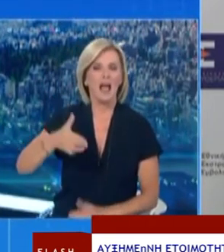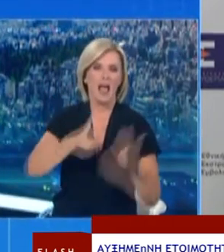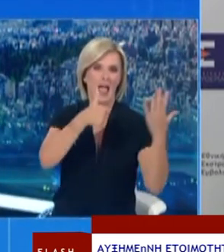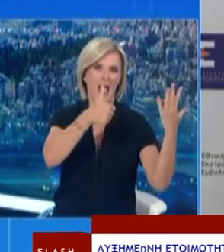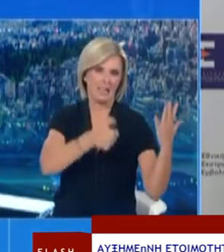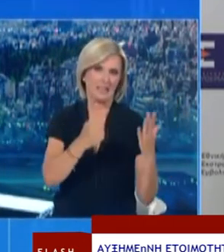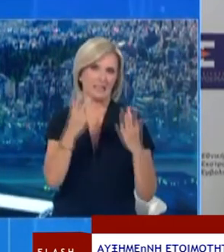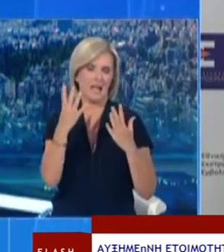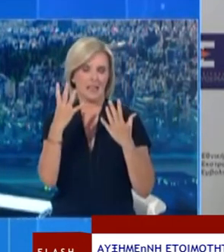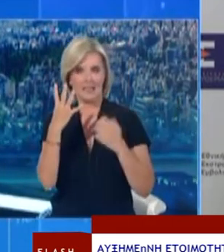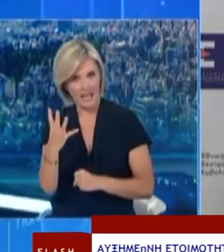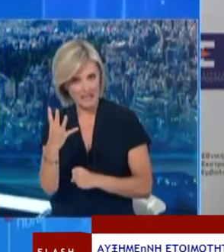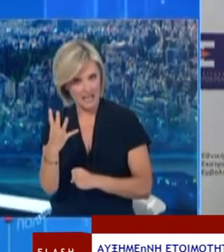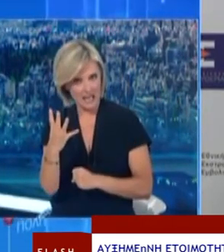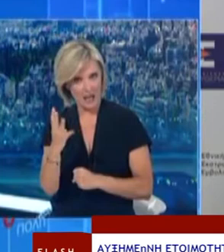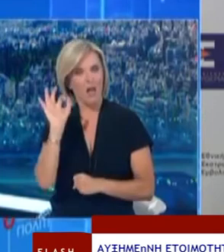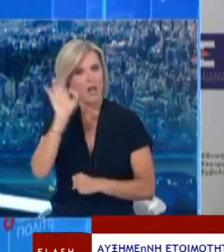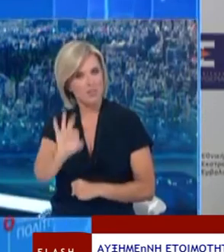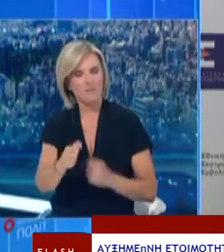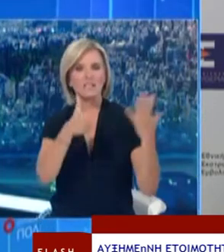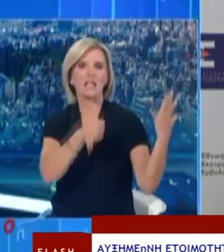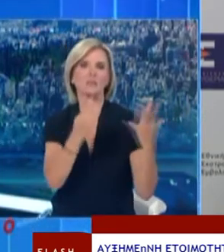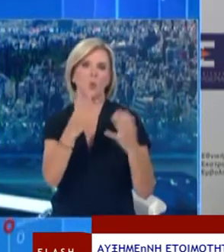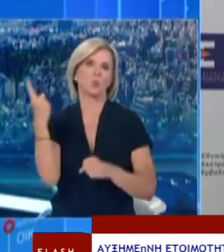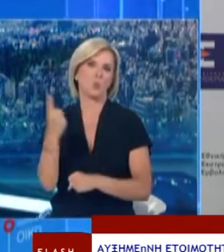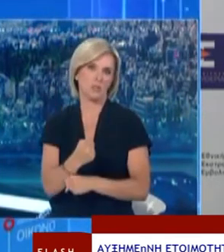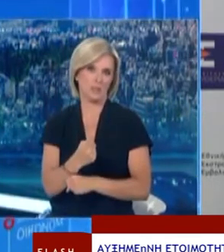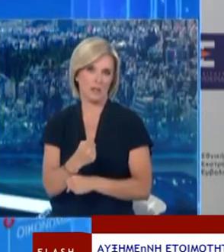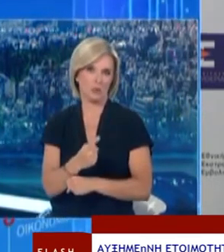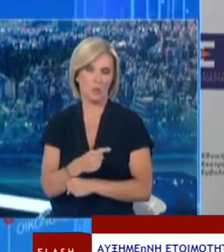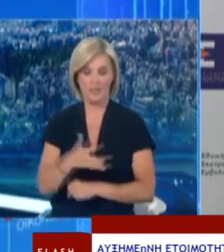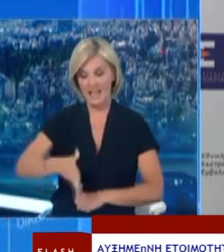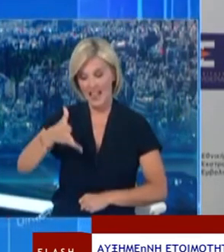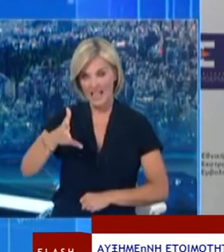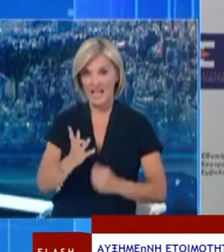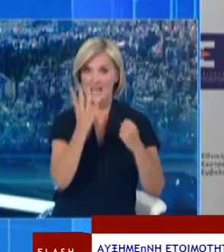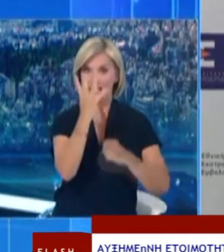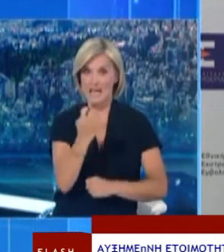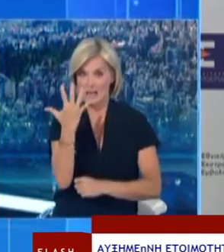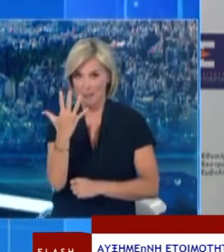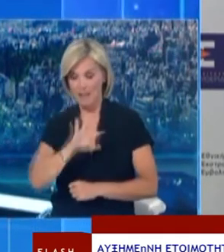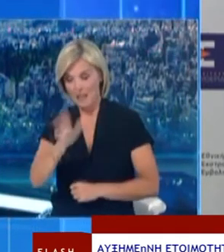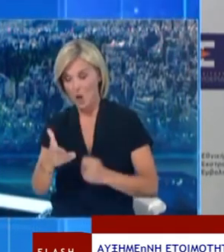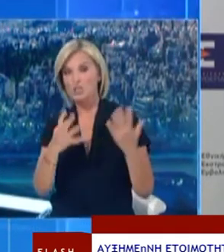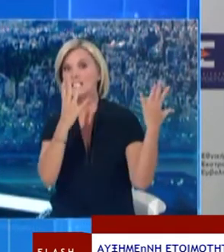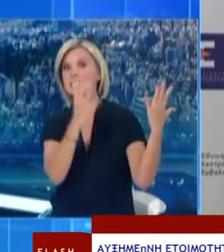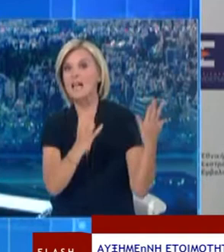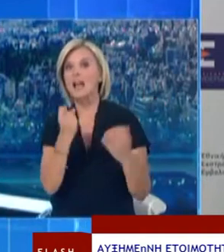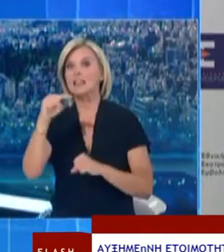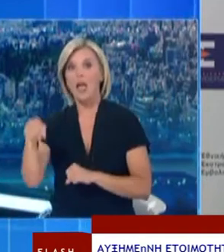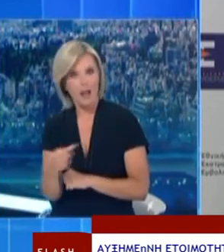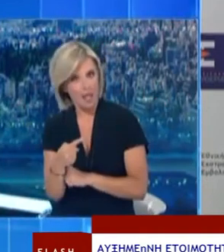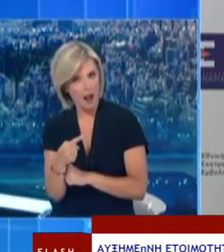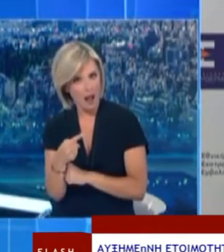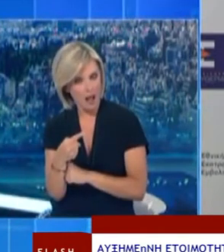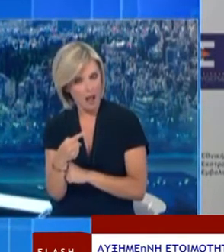67,6% με τα ραντεβού 68,4%. 45-49, το 64% έχει ήδη εμβολιαστεί με τουλάχιστον